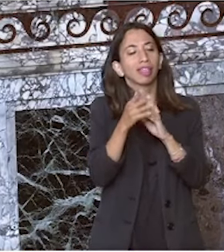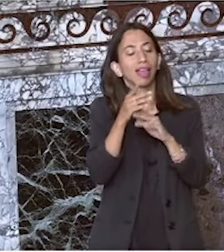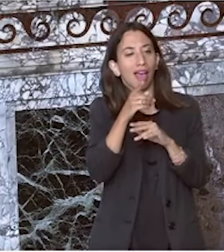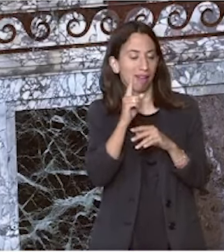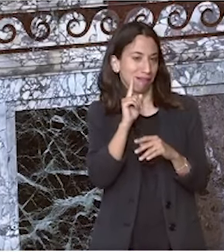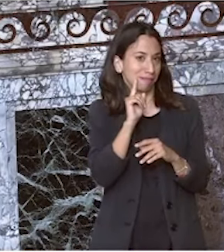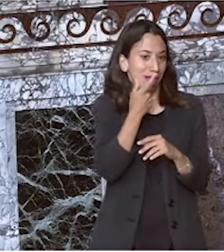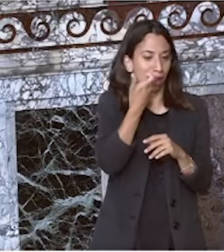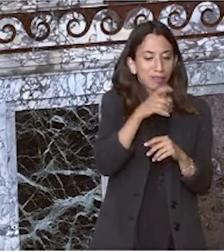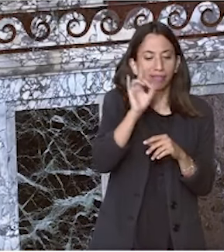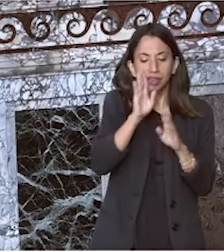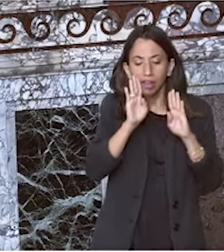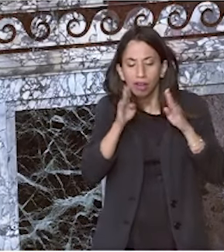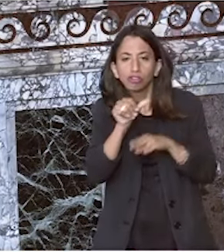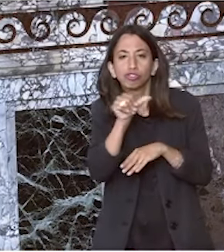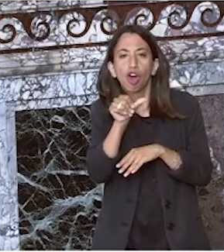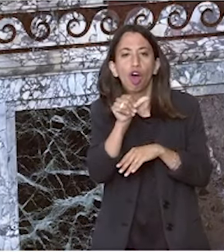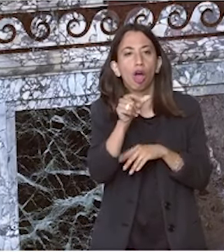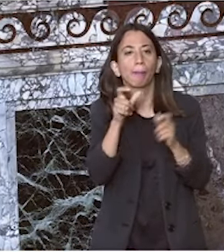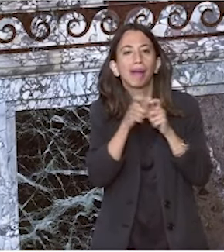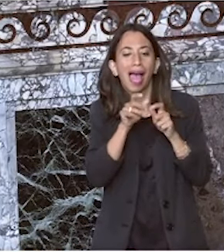nazionali rischia di